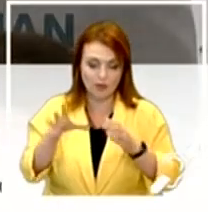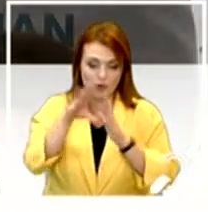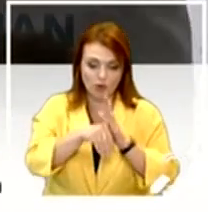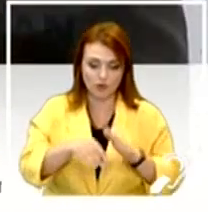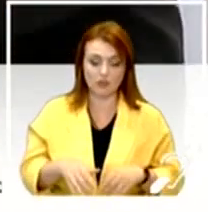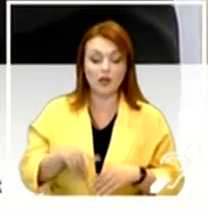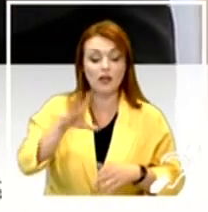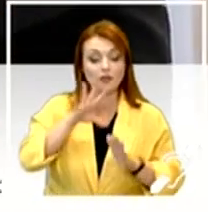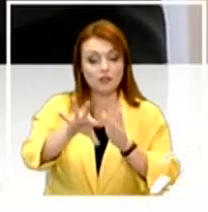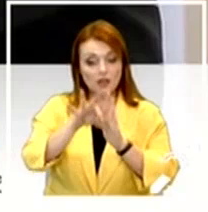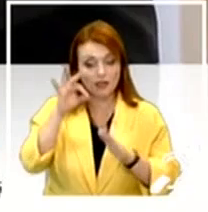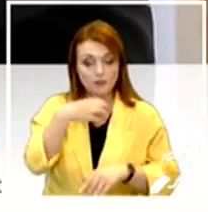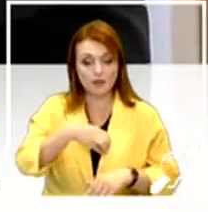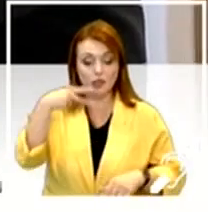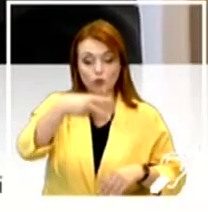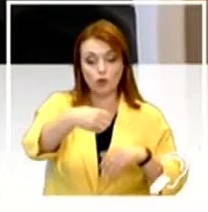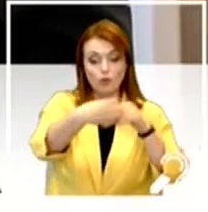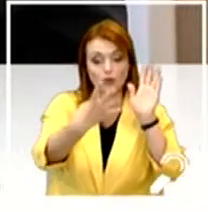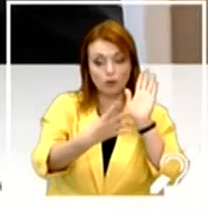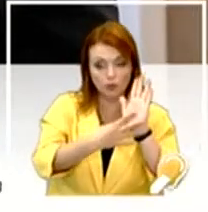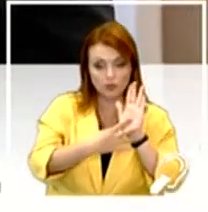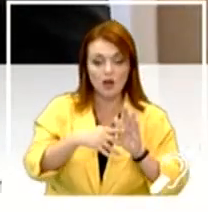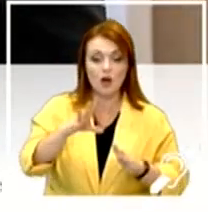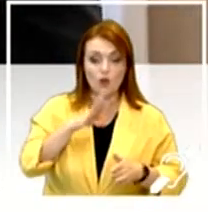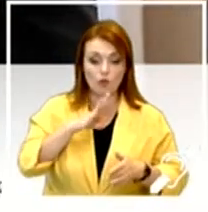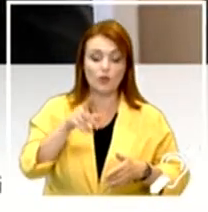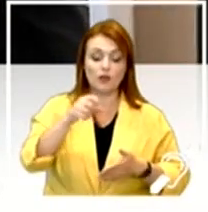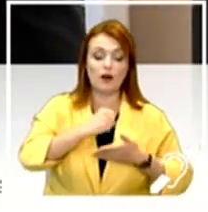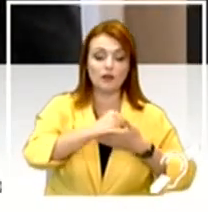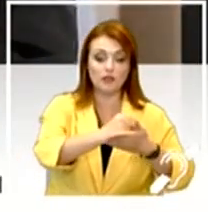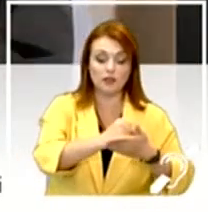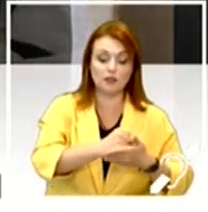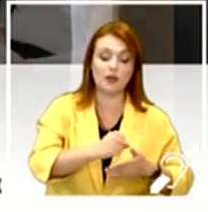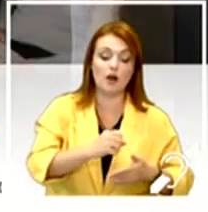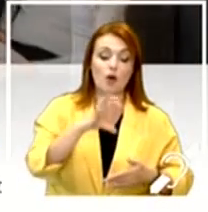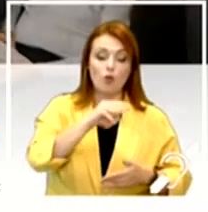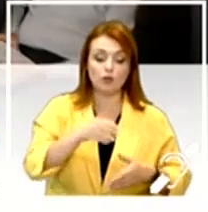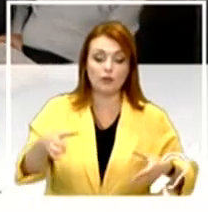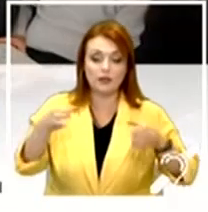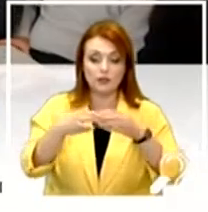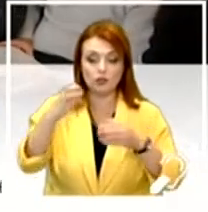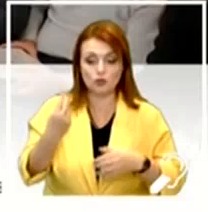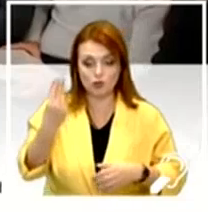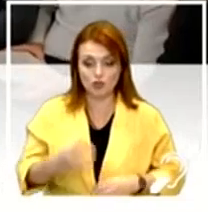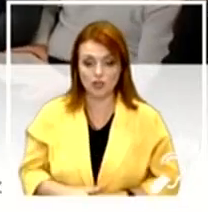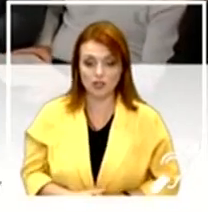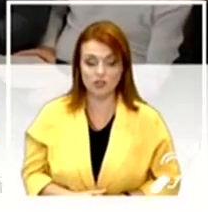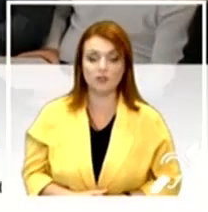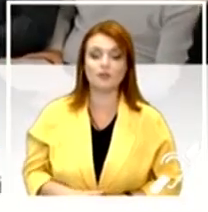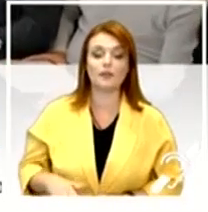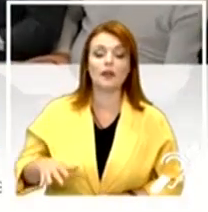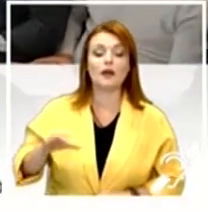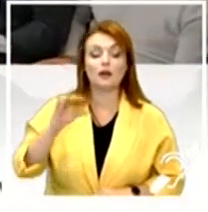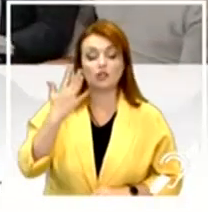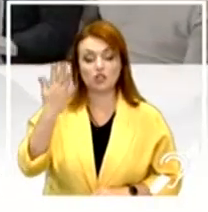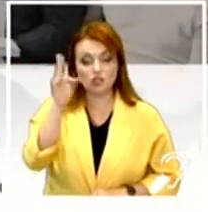ales primar în 2019 după ce a candidat din partea PSRM. În 5 noiembrie, în Republica Moldova, se vor desfășura